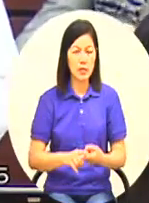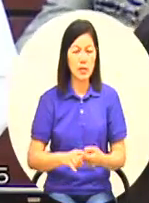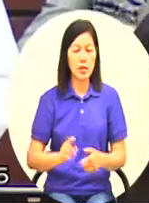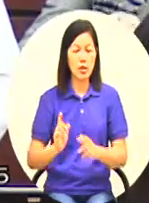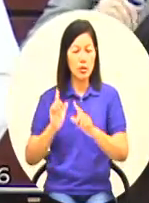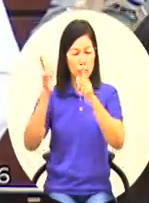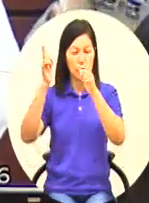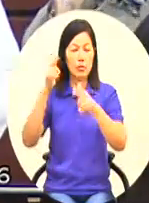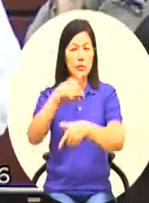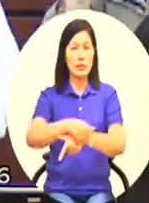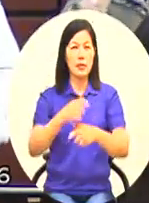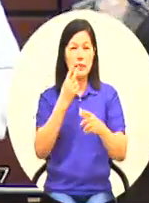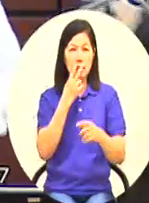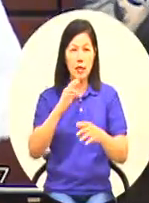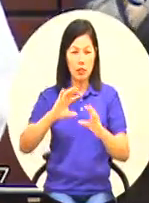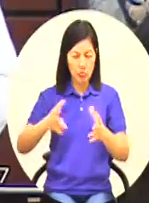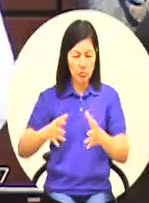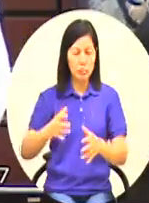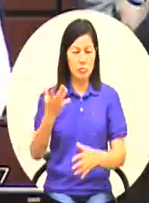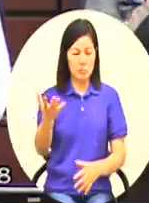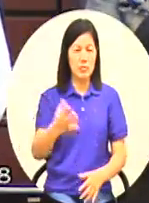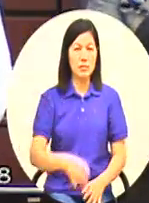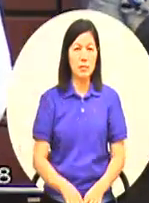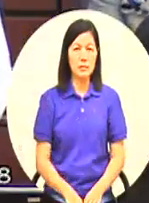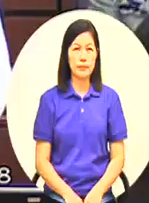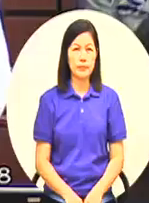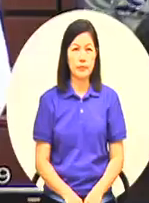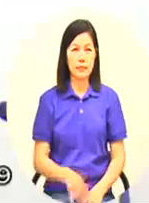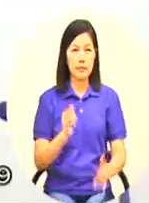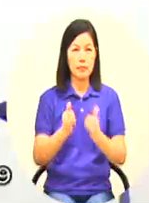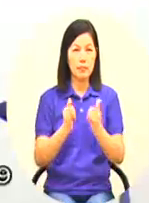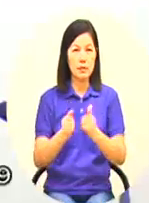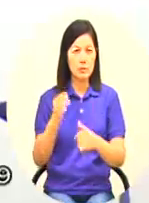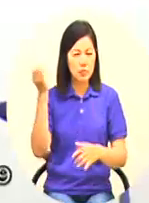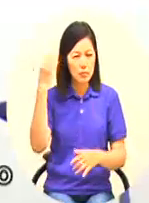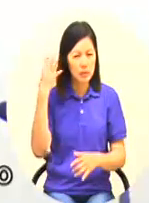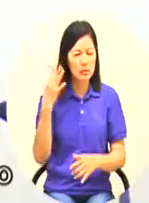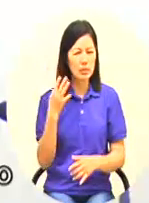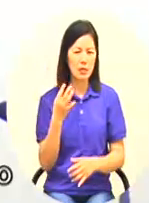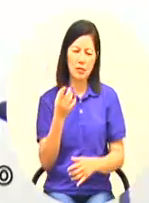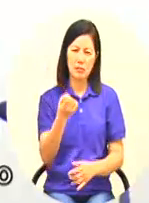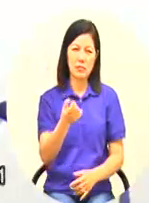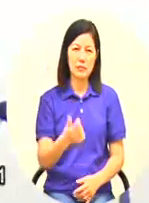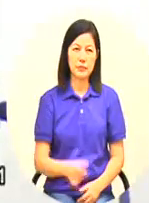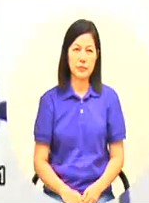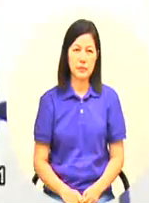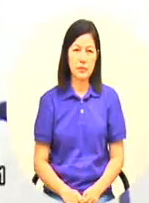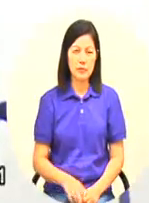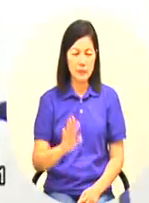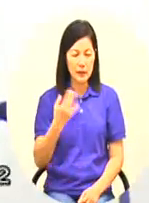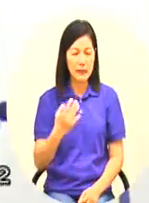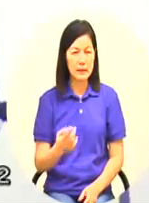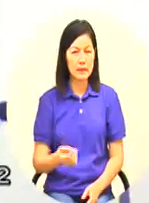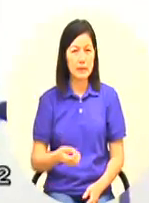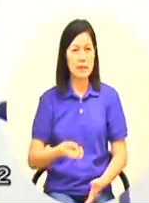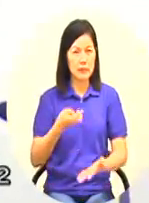出国旅游，还是对在地的一个防护的工作， 可能民众比较少听到的一个病毒哈，还是要严密防范。好，你请坐。 好，谢谢。 再来